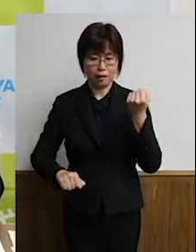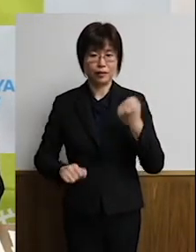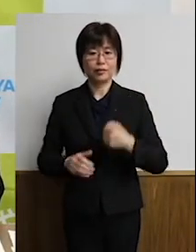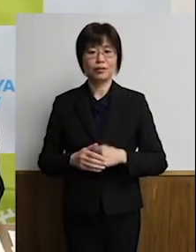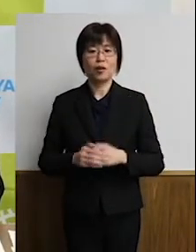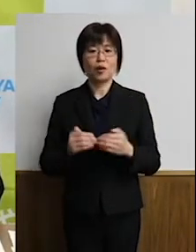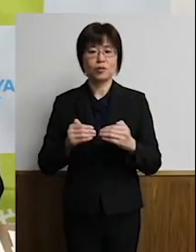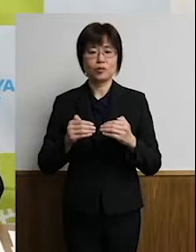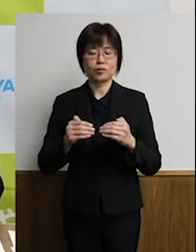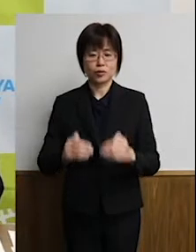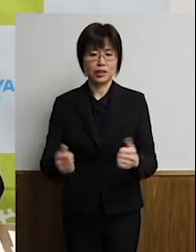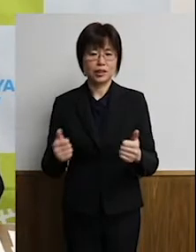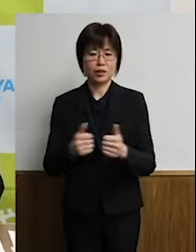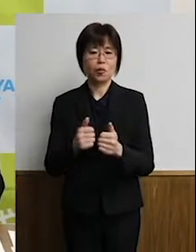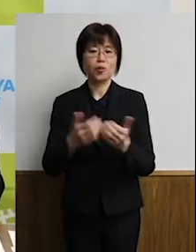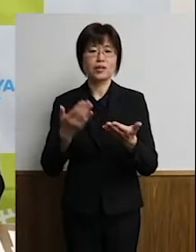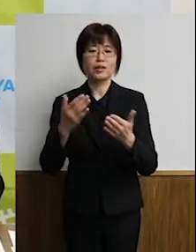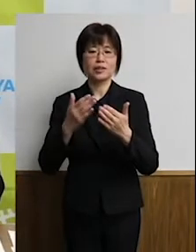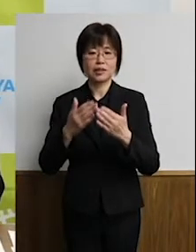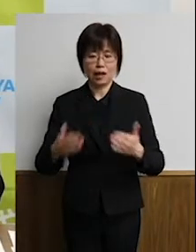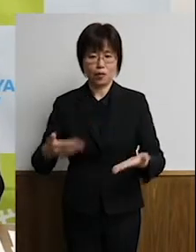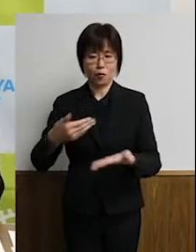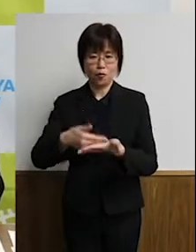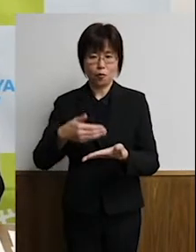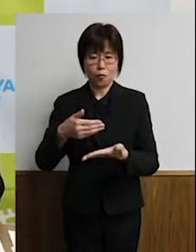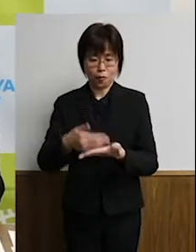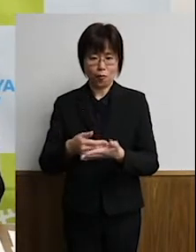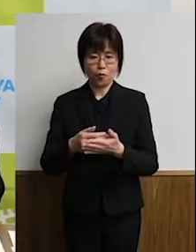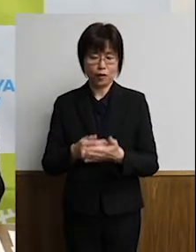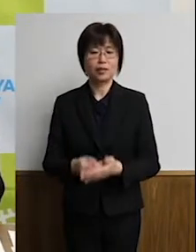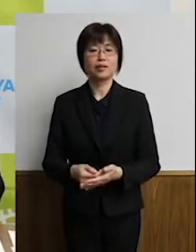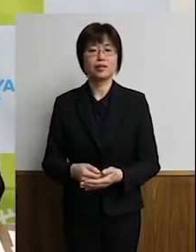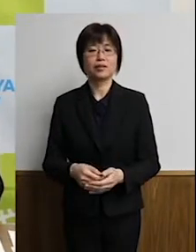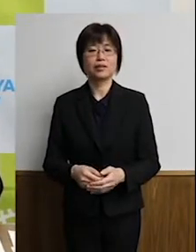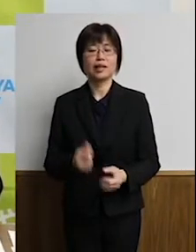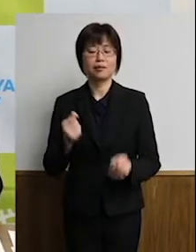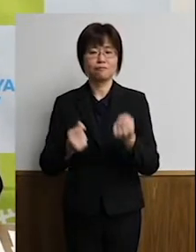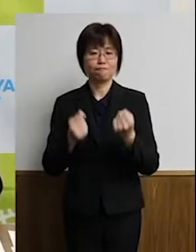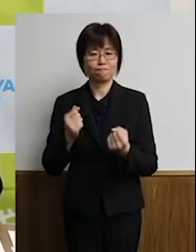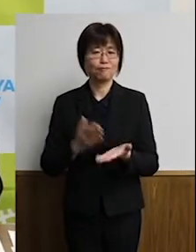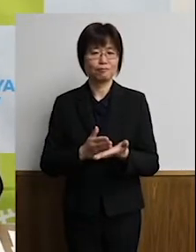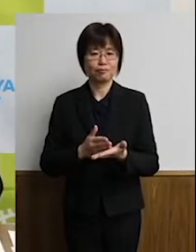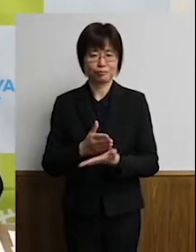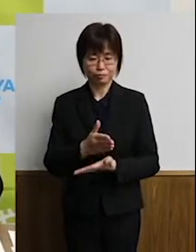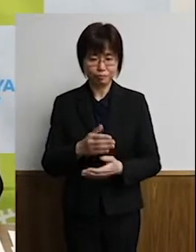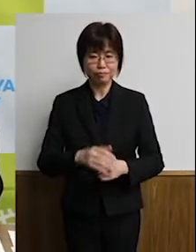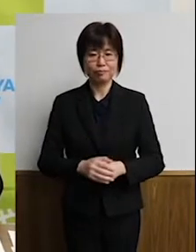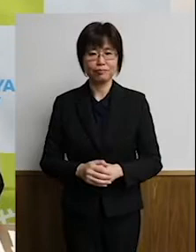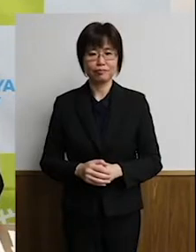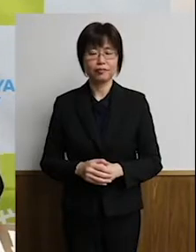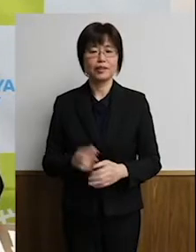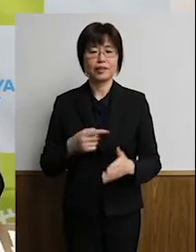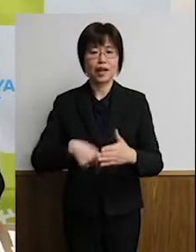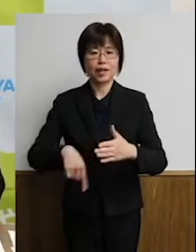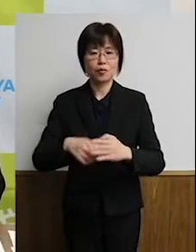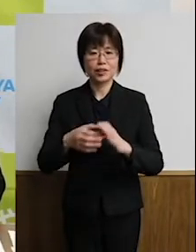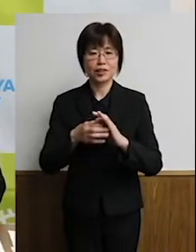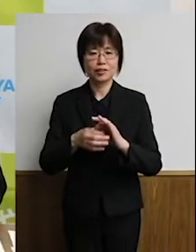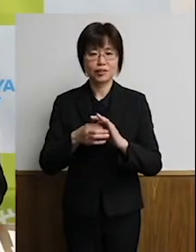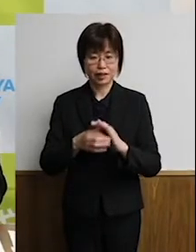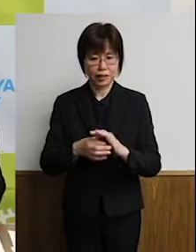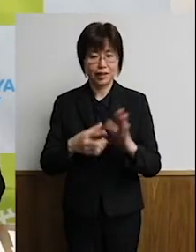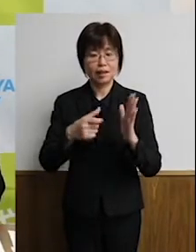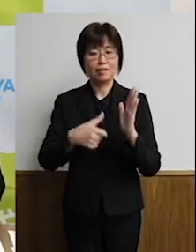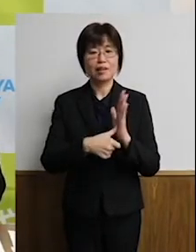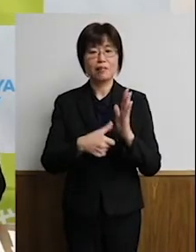深谷市推進協議会の要請に基づき運行するものでございます。運行概要についてですが、路線名